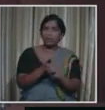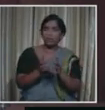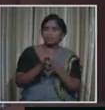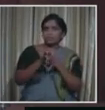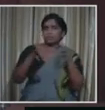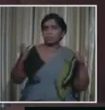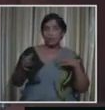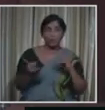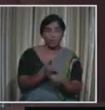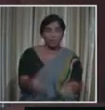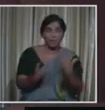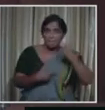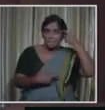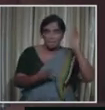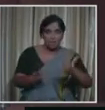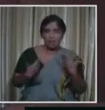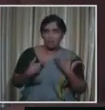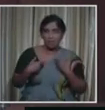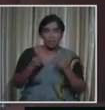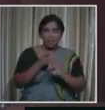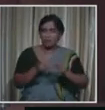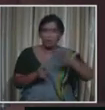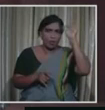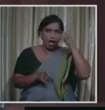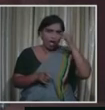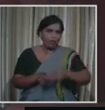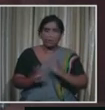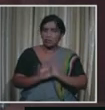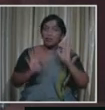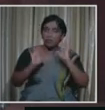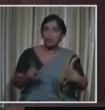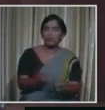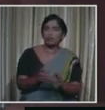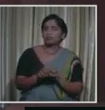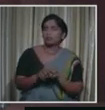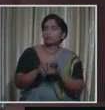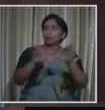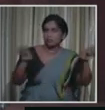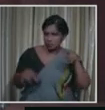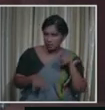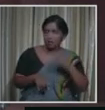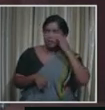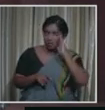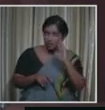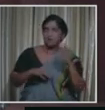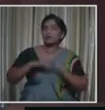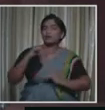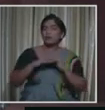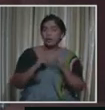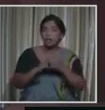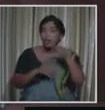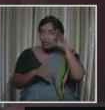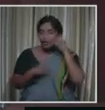Apa kau orang pecandat tu apa eksakran? Nee, pecandat tu anumat eksakran ini. Hari ini, namun teka pecandat tu ada kabar dengan ini. Subuh hari ke kriya dah membuat terungan